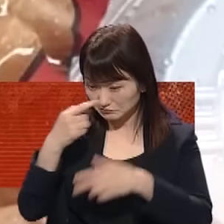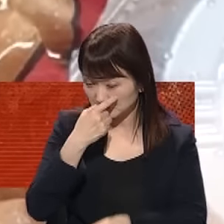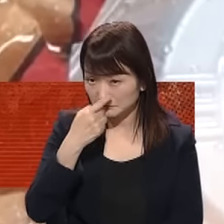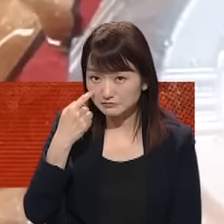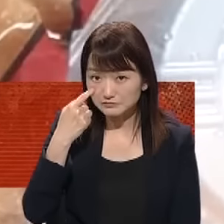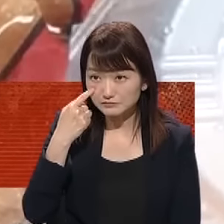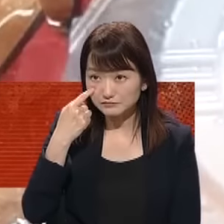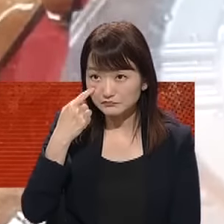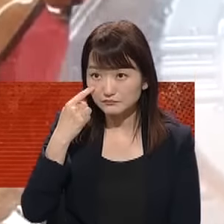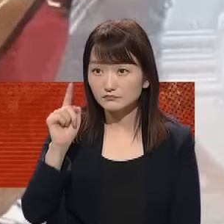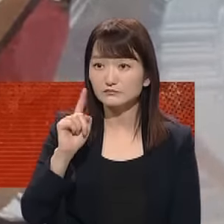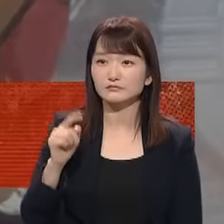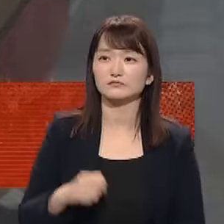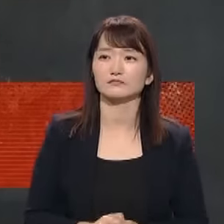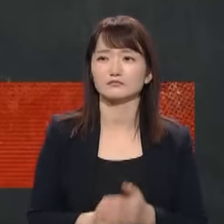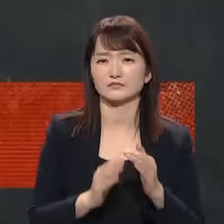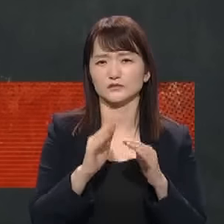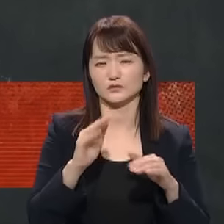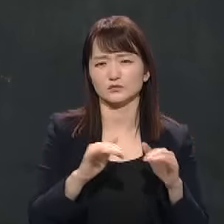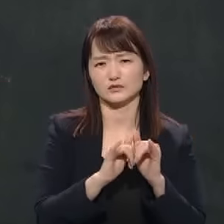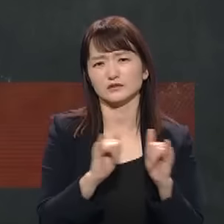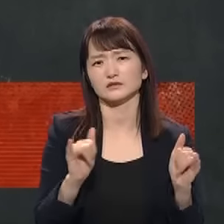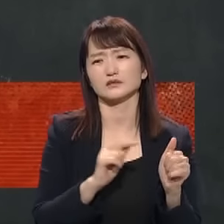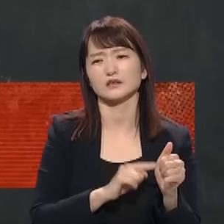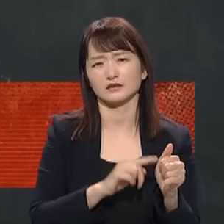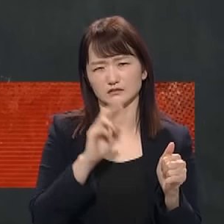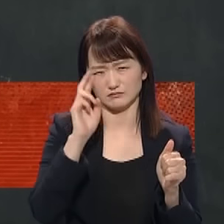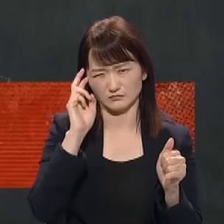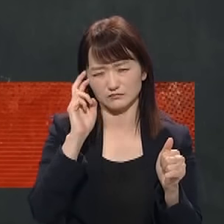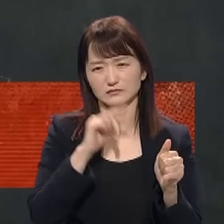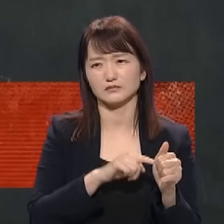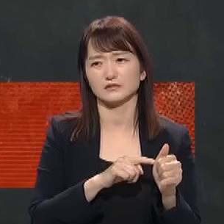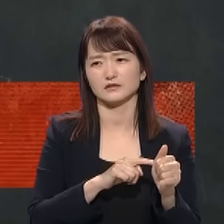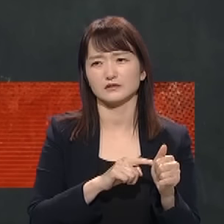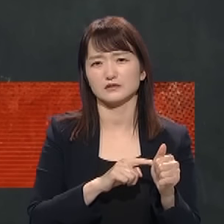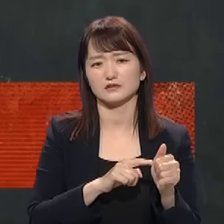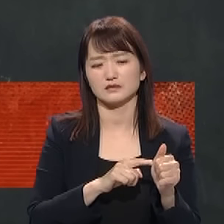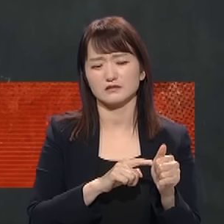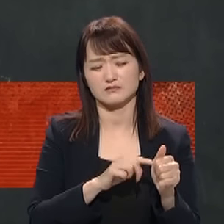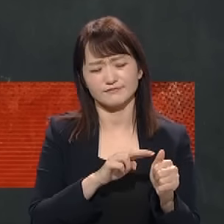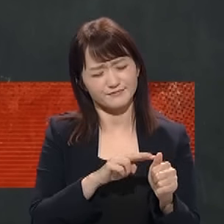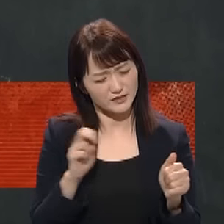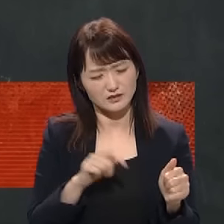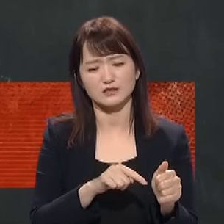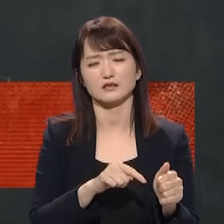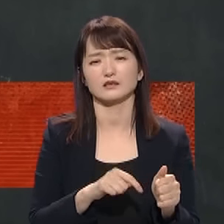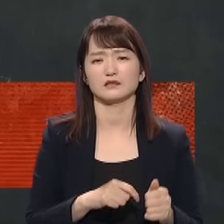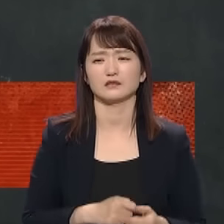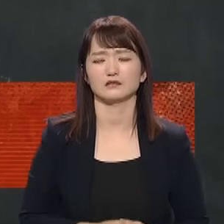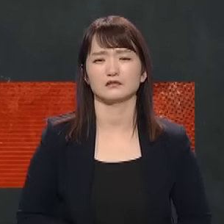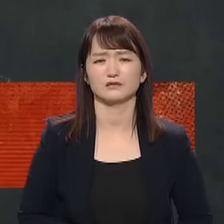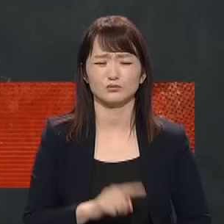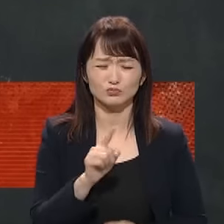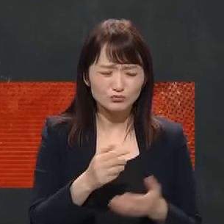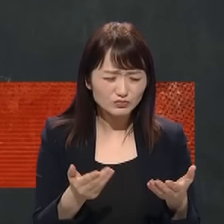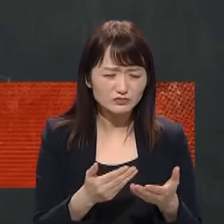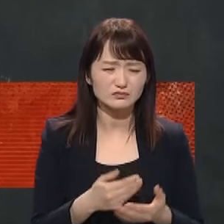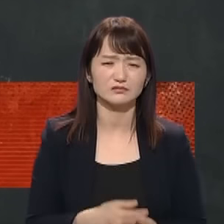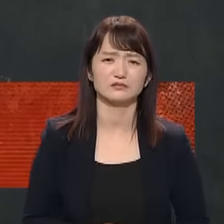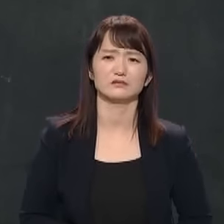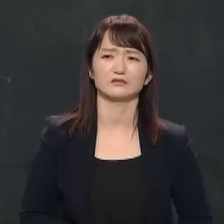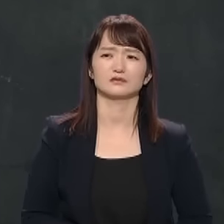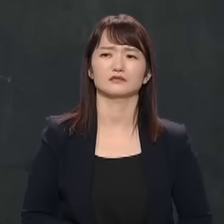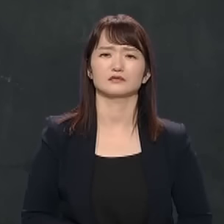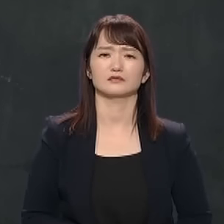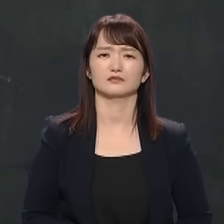예. 동네 주민으로 지금 추정이 된다고 합니다. 아하, 더 미워요 이러면. 세상에. 뭐 하는 짓입니까 진짜.